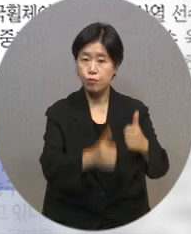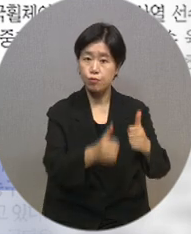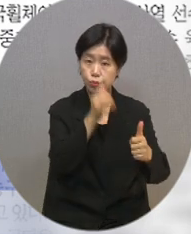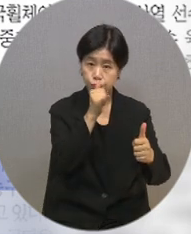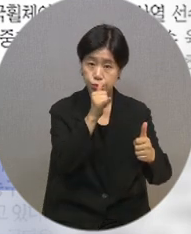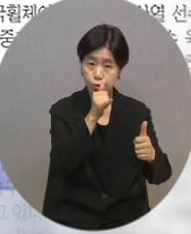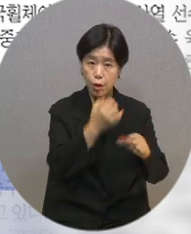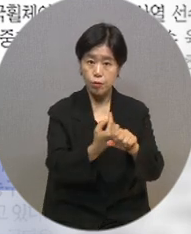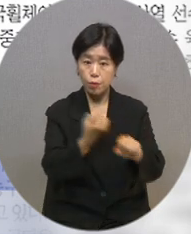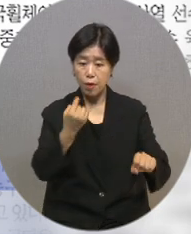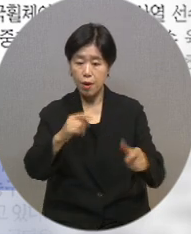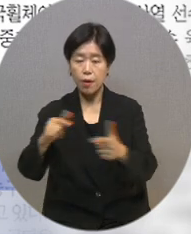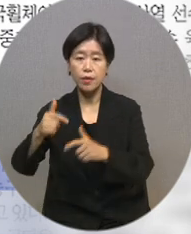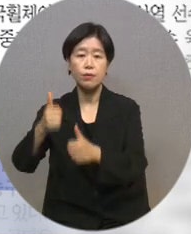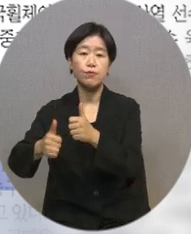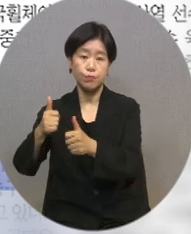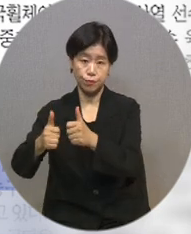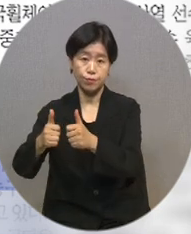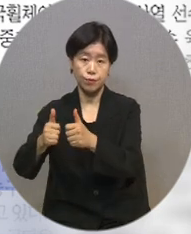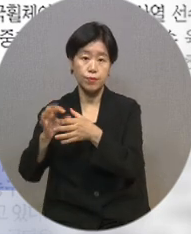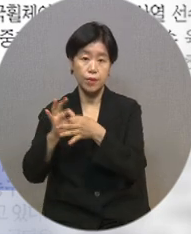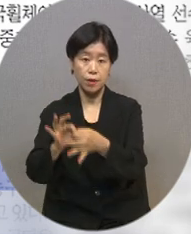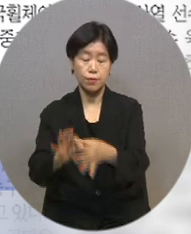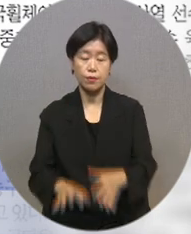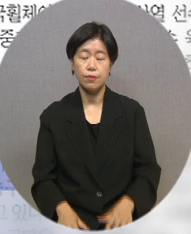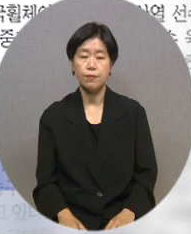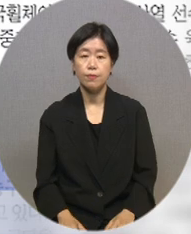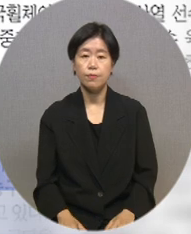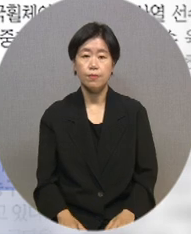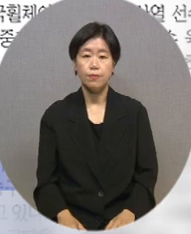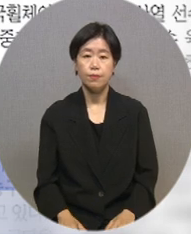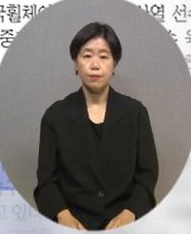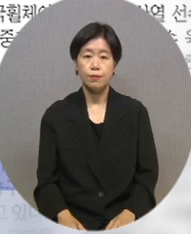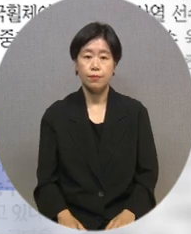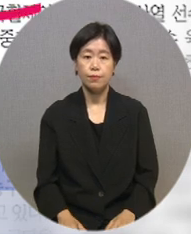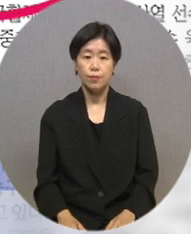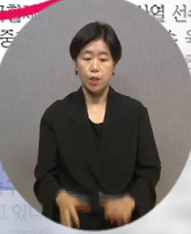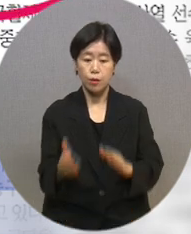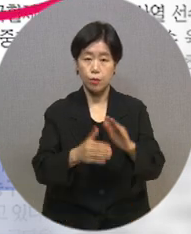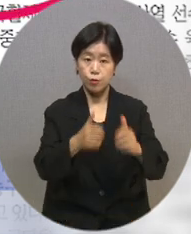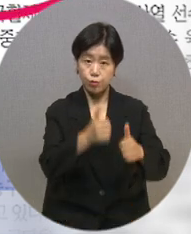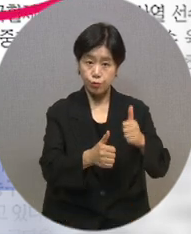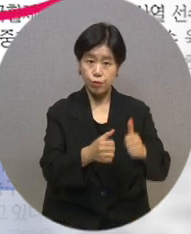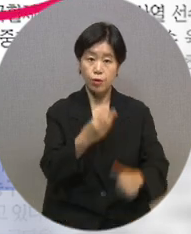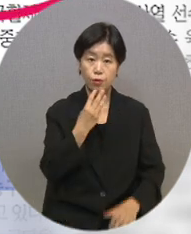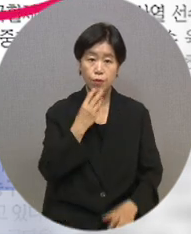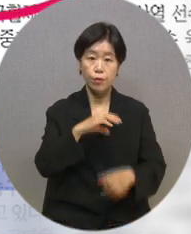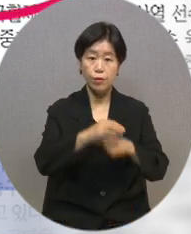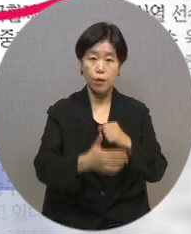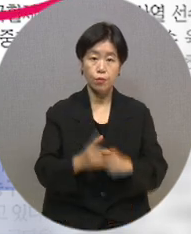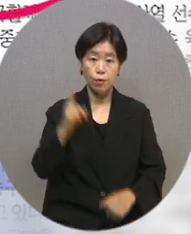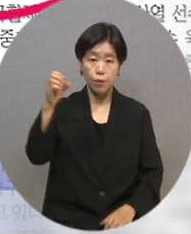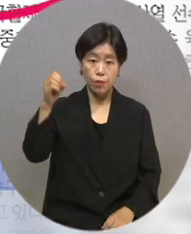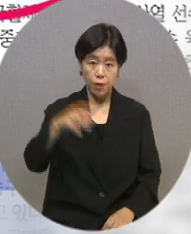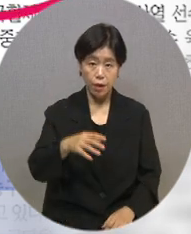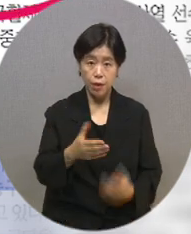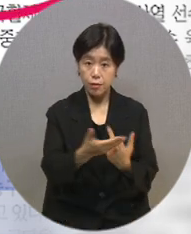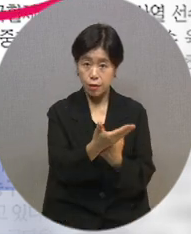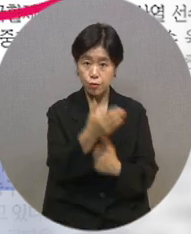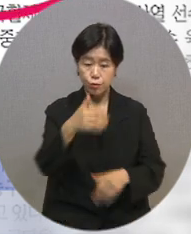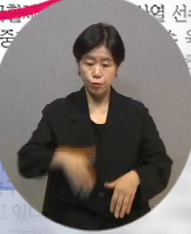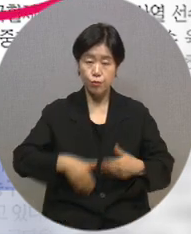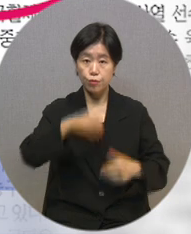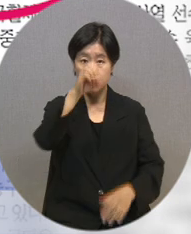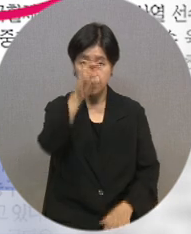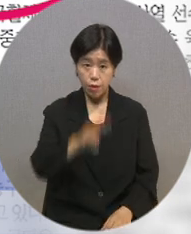되고 플레이오프와 챔피언 결정전을 가질 예정입니다 정규 리그는 서울과 대구 고향 제주 춘천